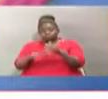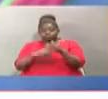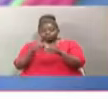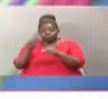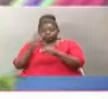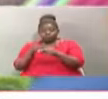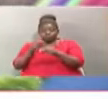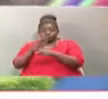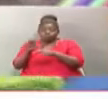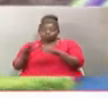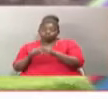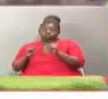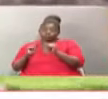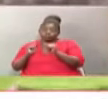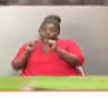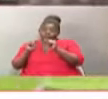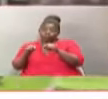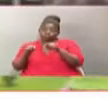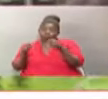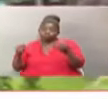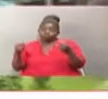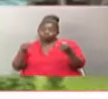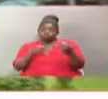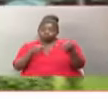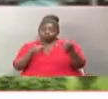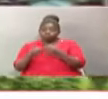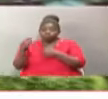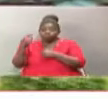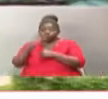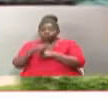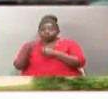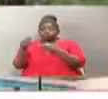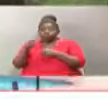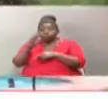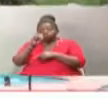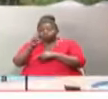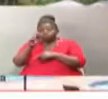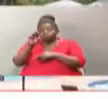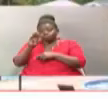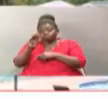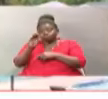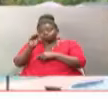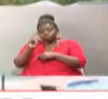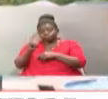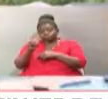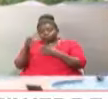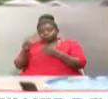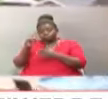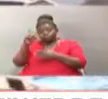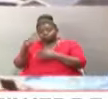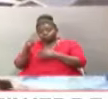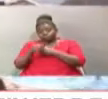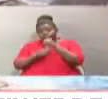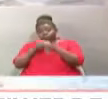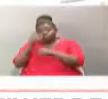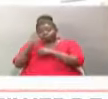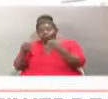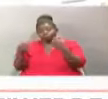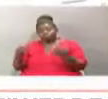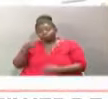abamanya bonna bakubeerayo olwo ku Boxing Day bagenda kubeera ku Aero Beach. Entebe ate ku lusooka omwaka Kigwere